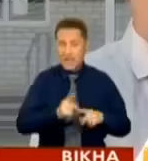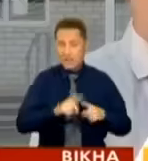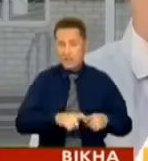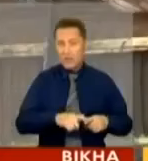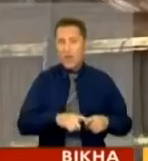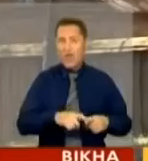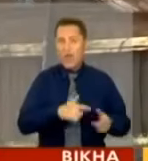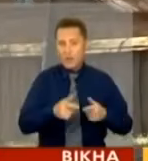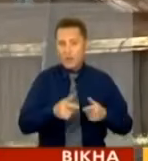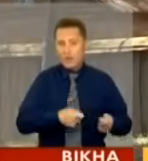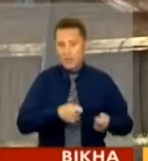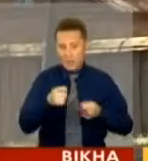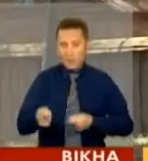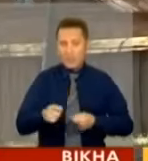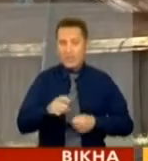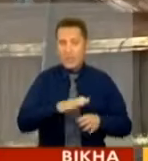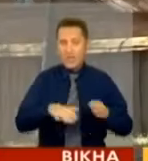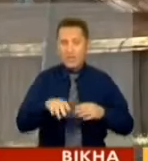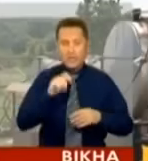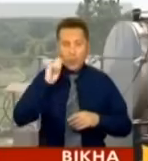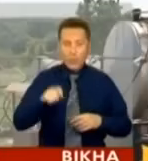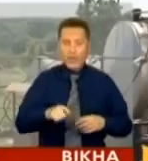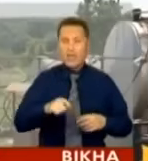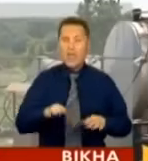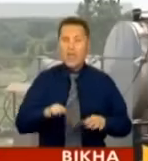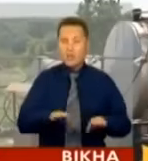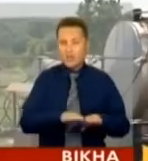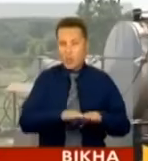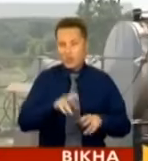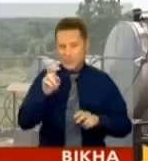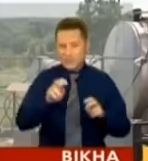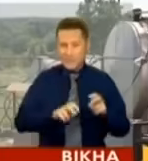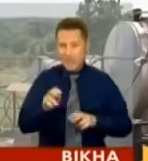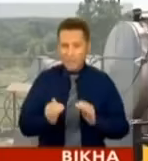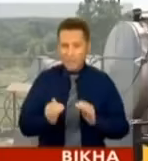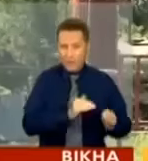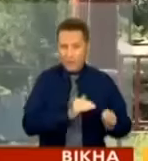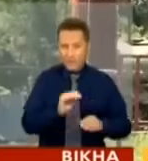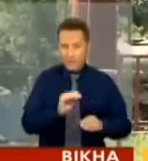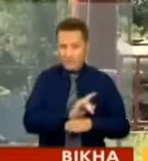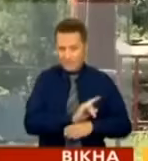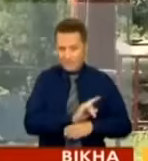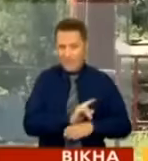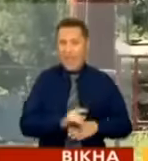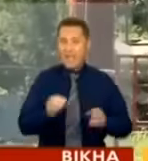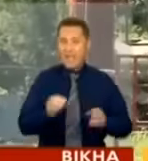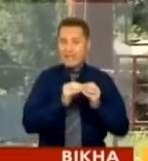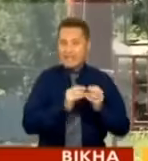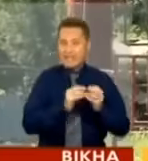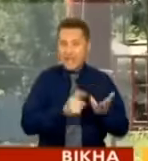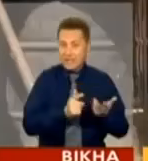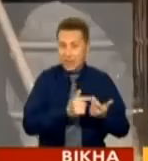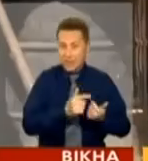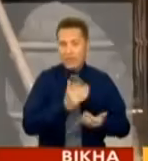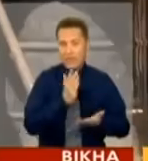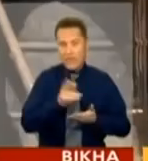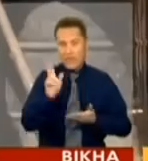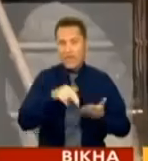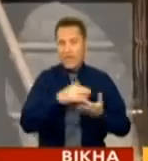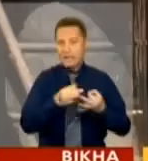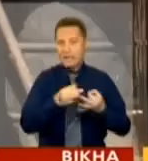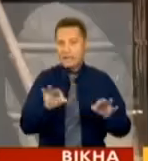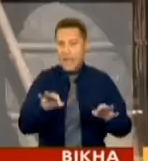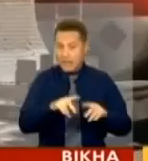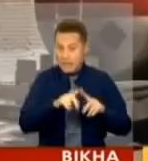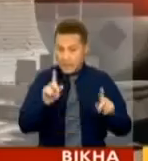ринки України. Схожих нафтопереробних заводиків в Україні експерти нараховують десятки. Деякі навіть мають ліцензії на виробництво так